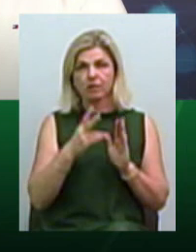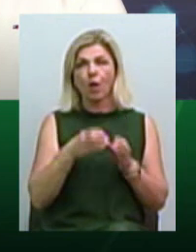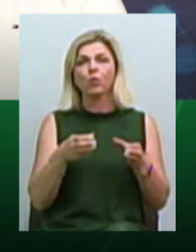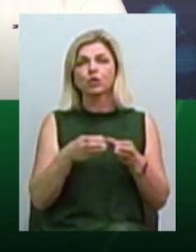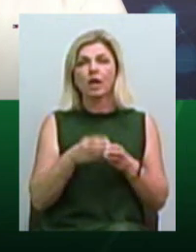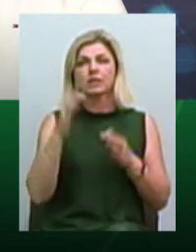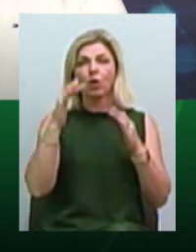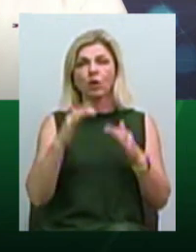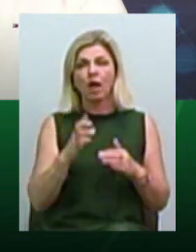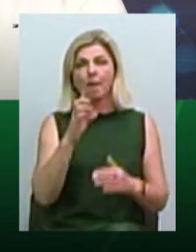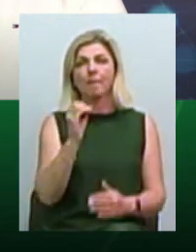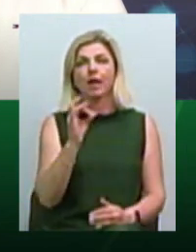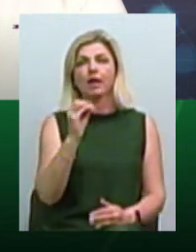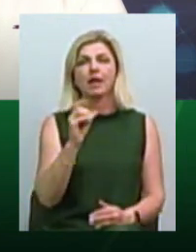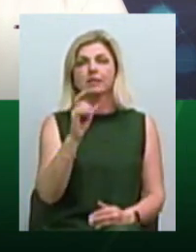Снігурівка Березнеговата?